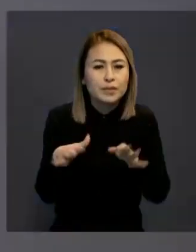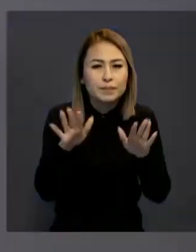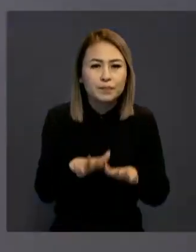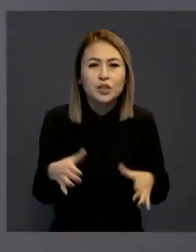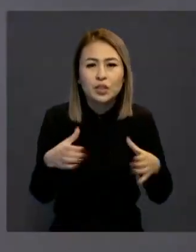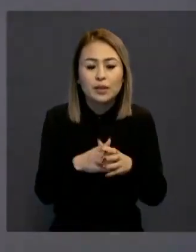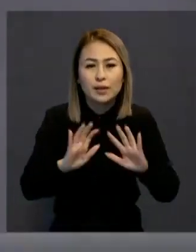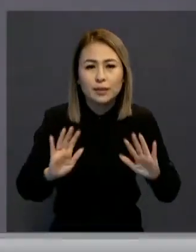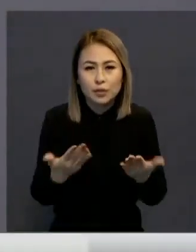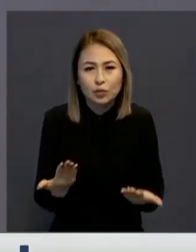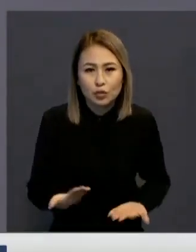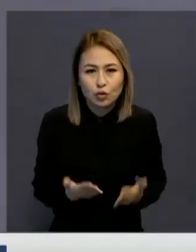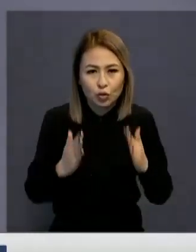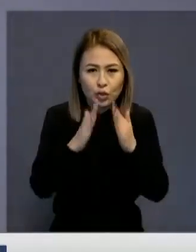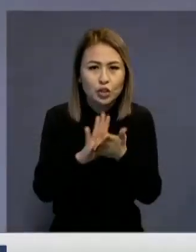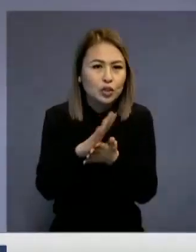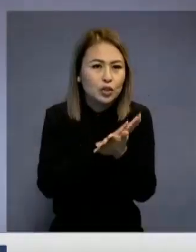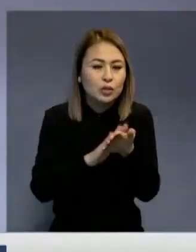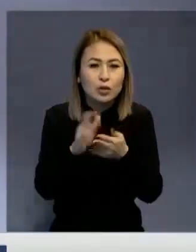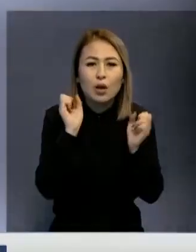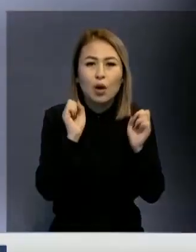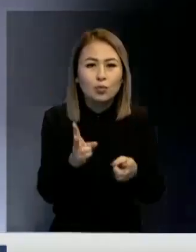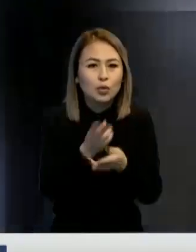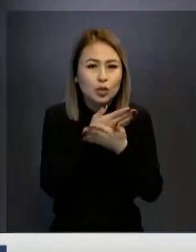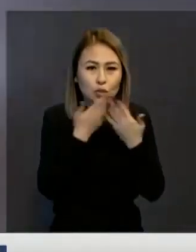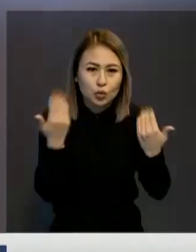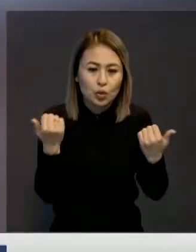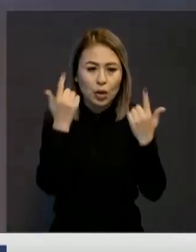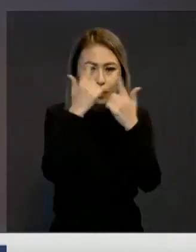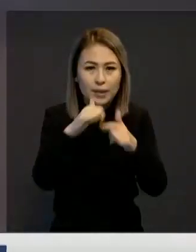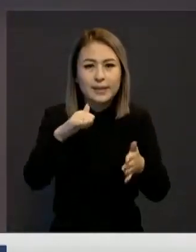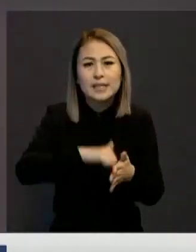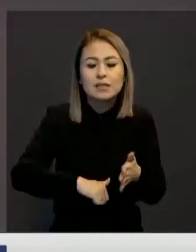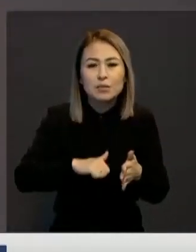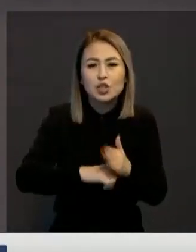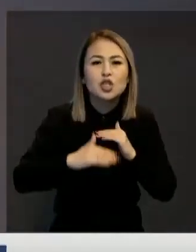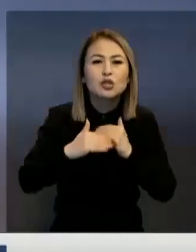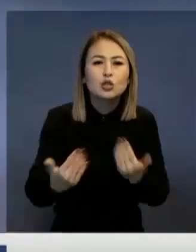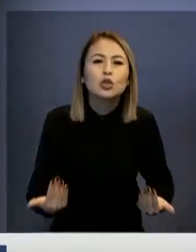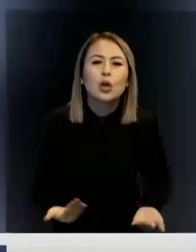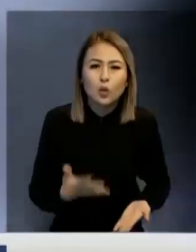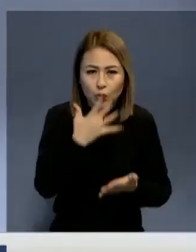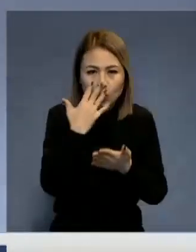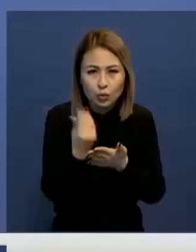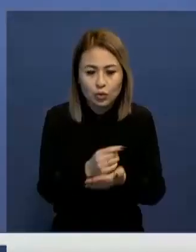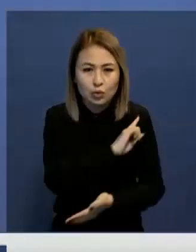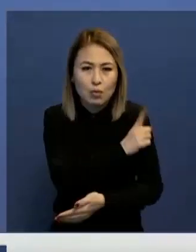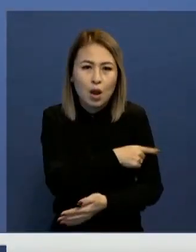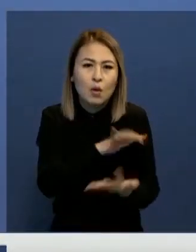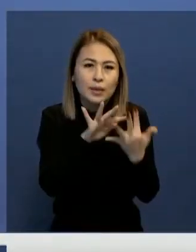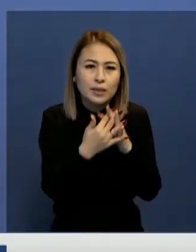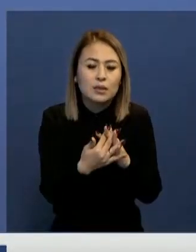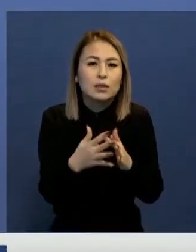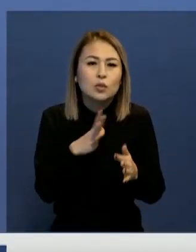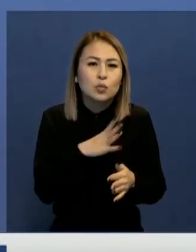мекен. Төтенше жағдайлар департаменті тұрғын үйлерге ешқандай қауіп төніп тұрған жоқ деп хабарлайды. Себебі жергілікті тұрғындар өз күштерімен